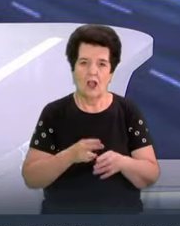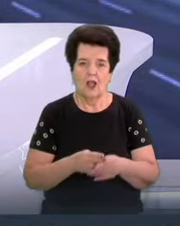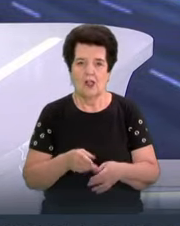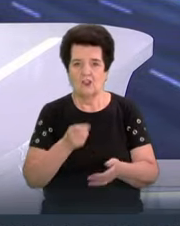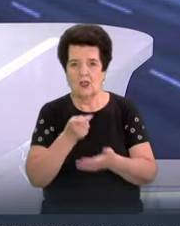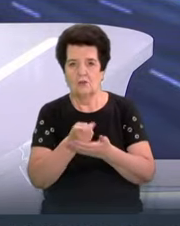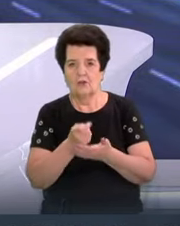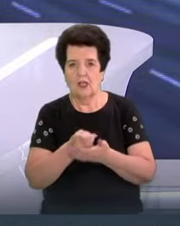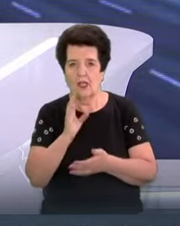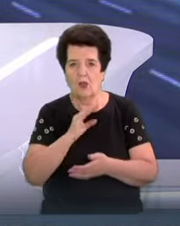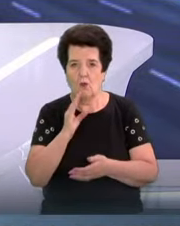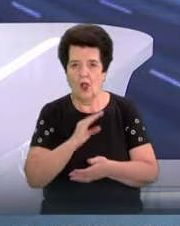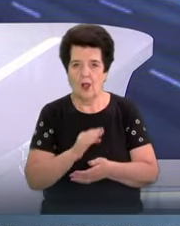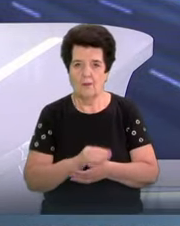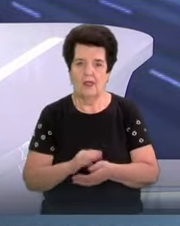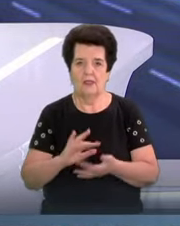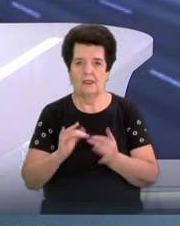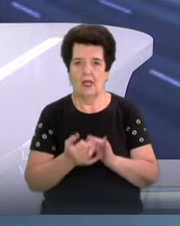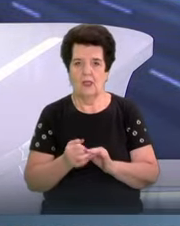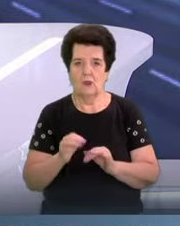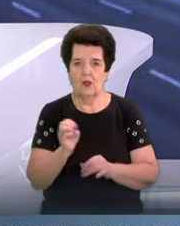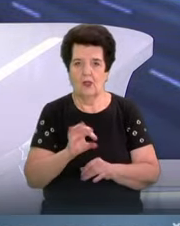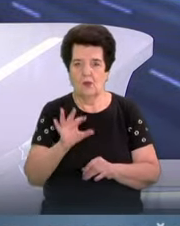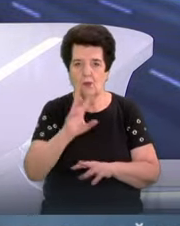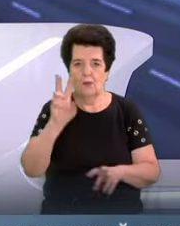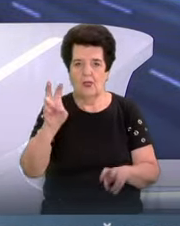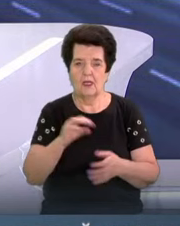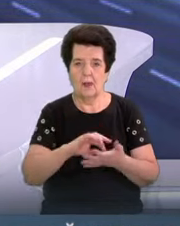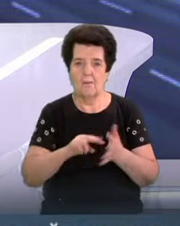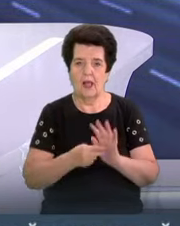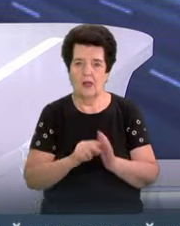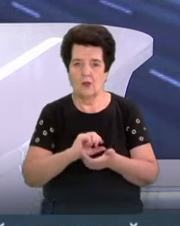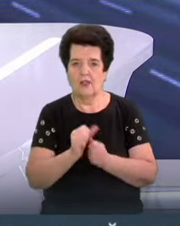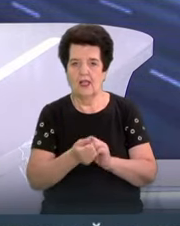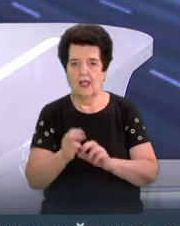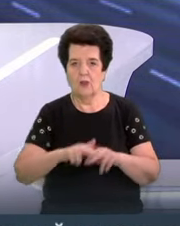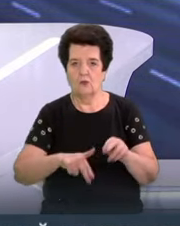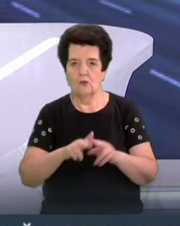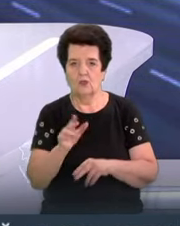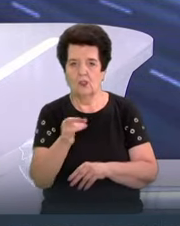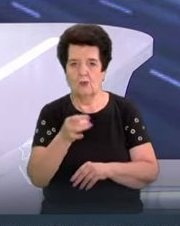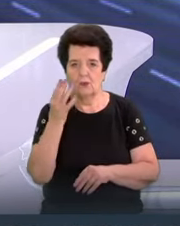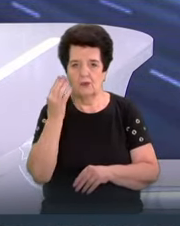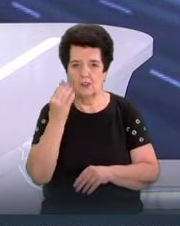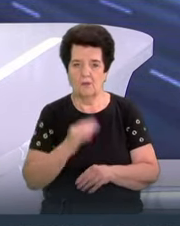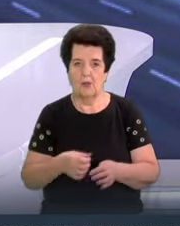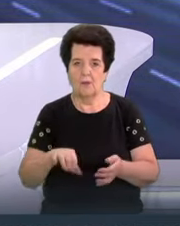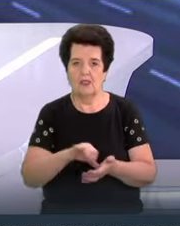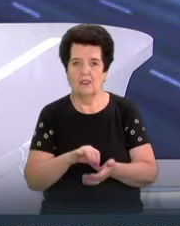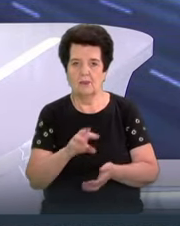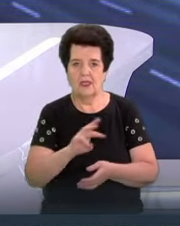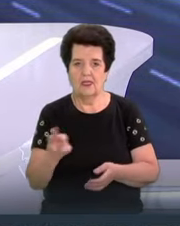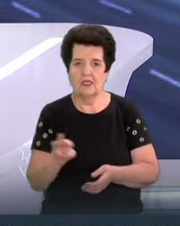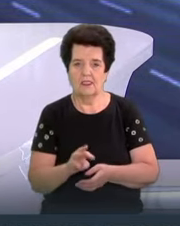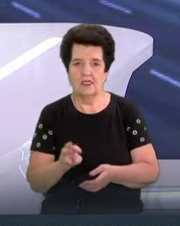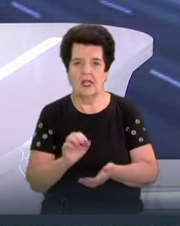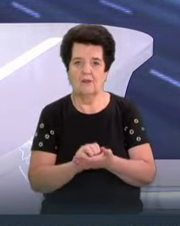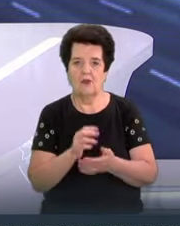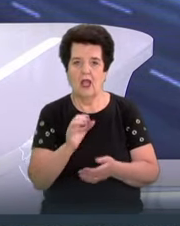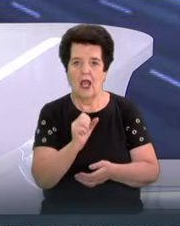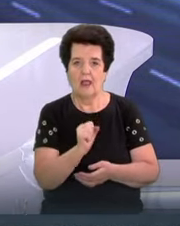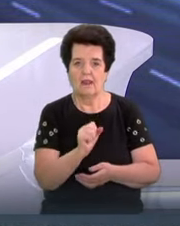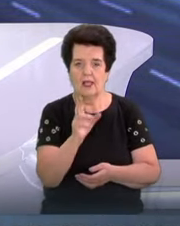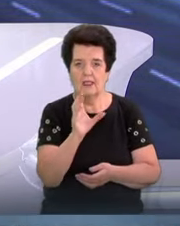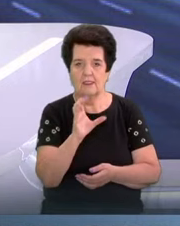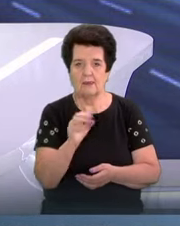alimentarea cu apă, sunt prioritățile care se regăsesc în planul de reconstrucție a Republicii Moldova, prezentat astăzi de ministrul infrastructurii Andrei